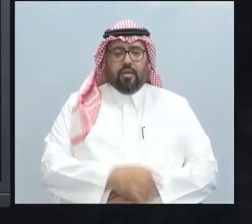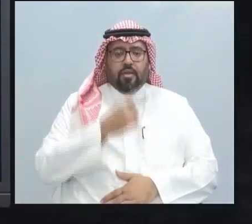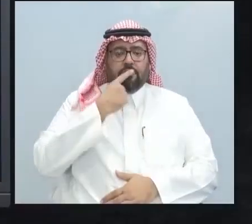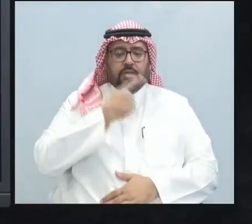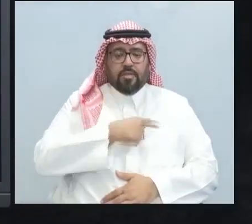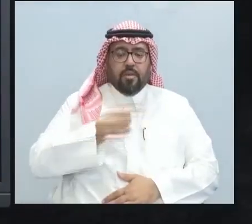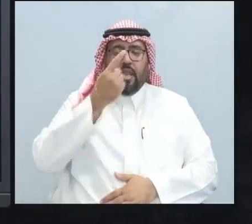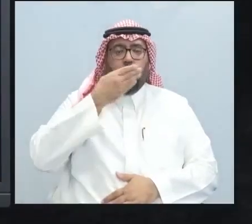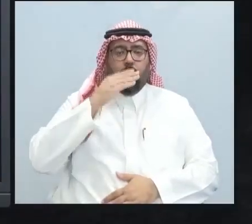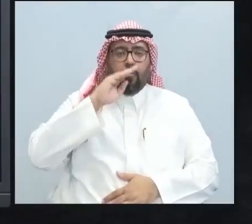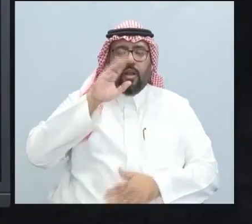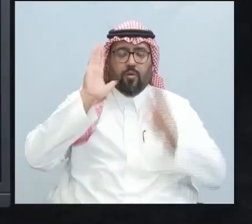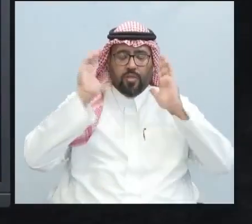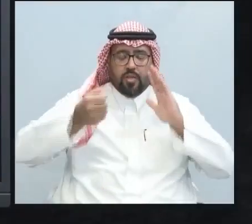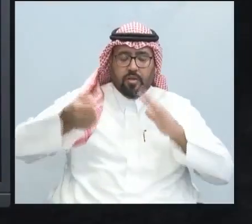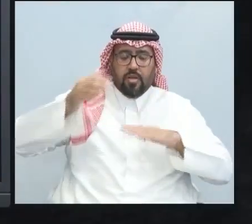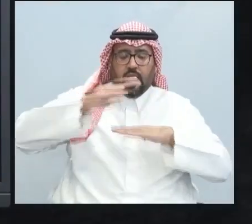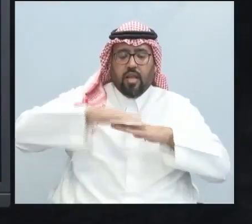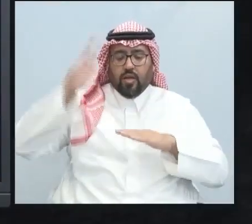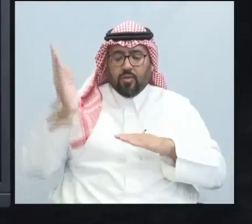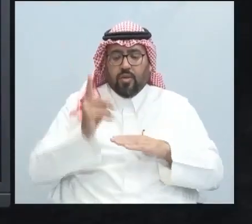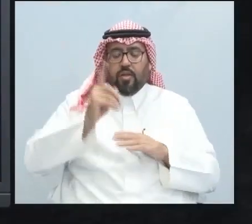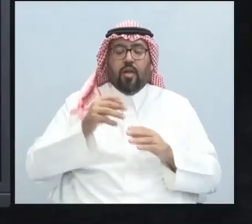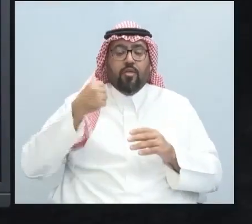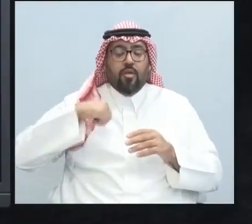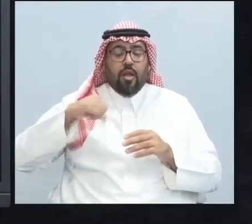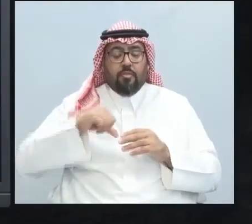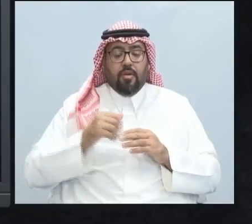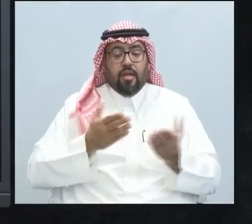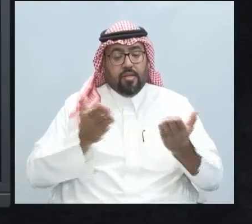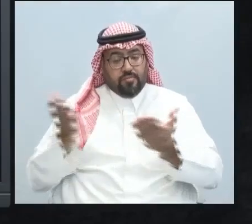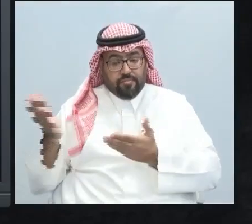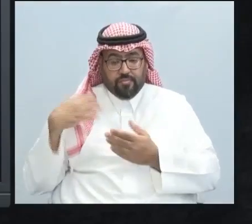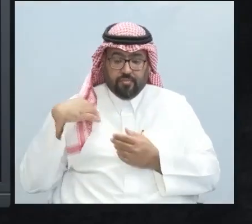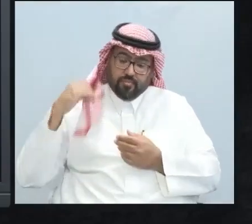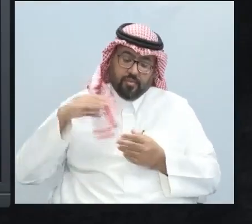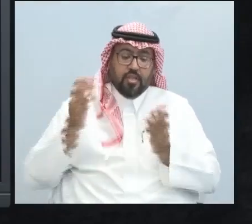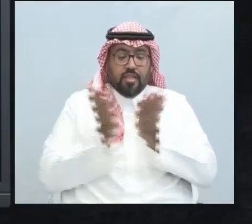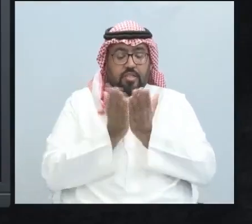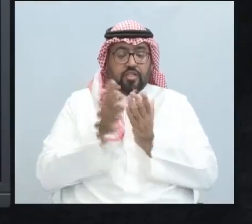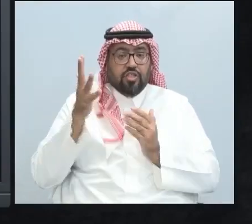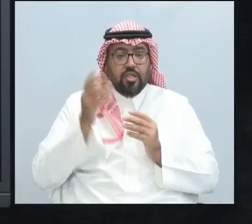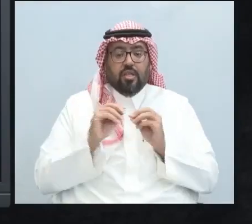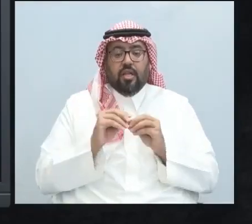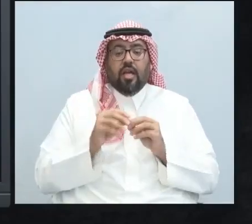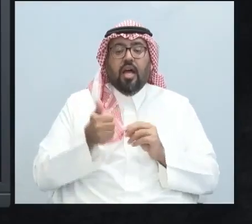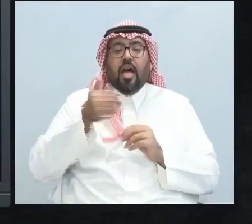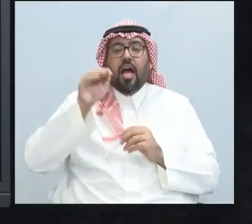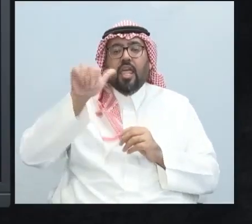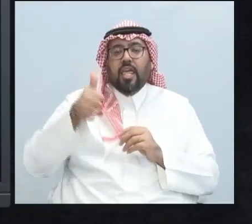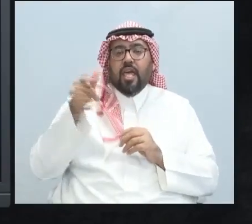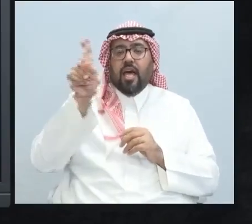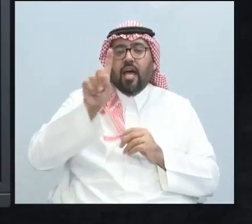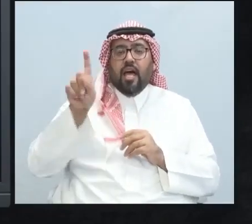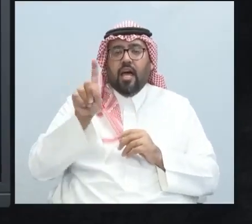بسم الله والحمد لله والصلاه والسلام على رسول الله طلابي وطالبي اهلا وسهلا بكم في درس جديد من مادتنا احياء اثنين